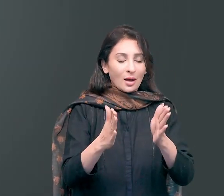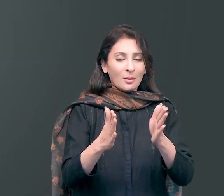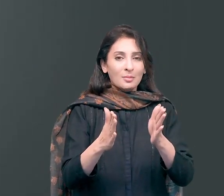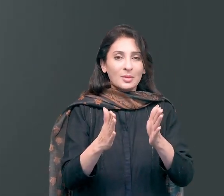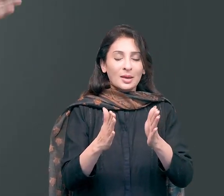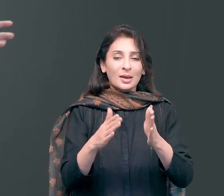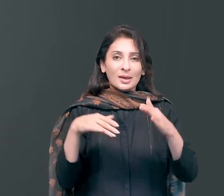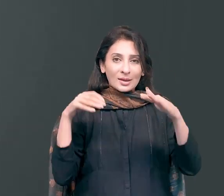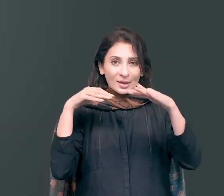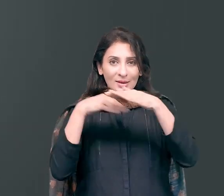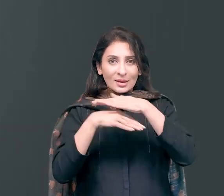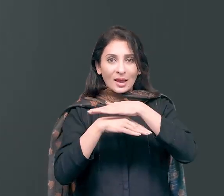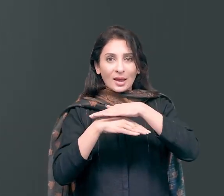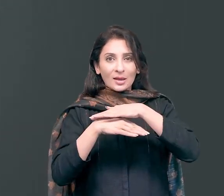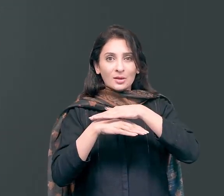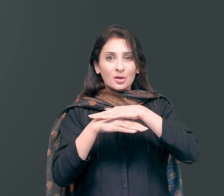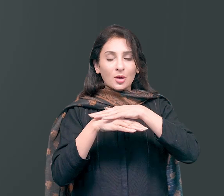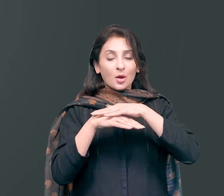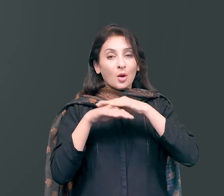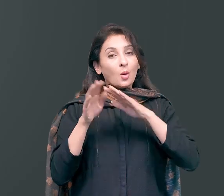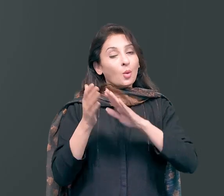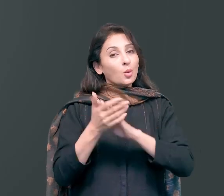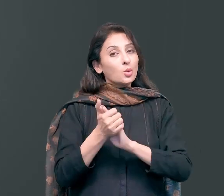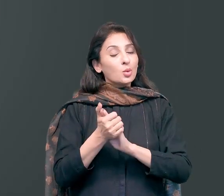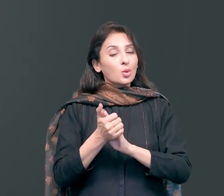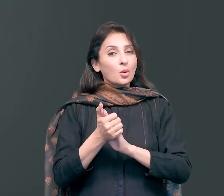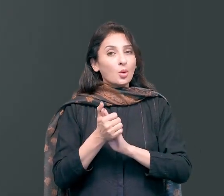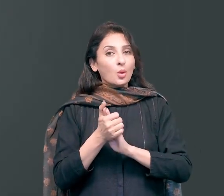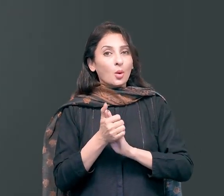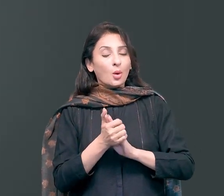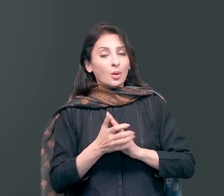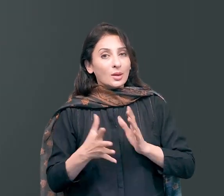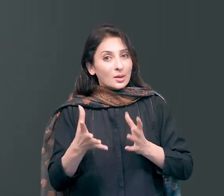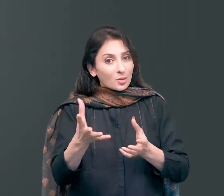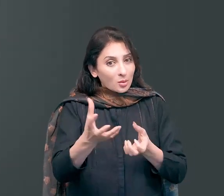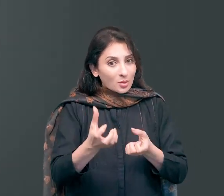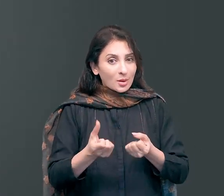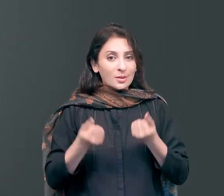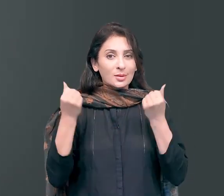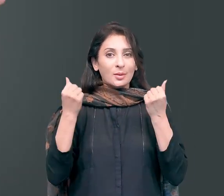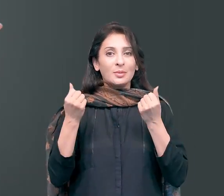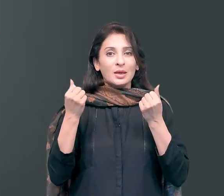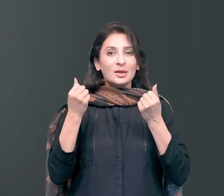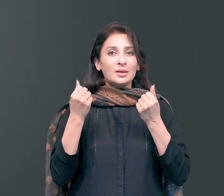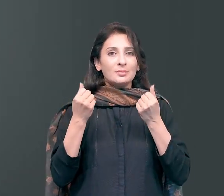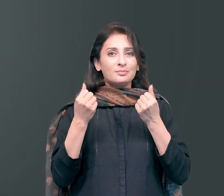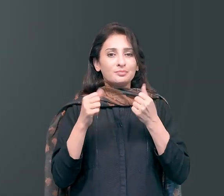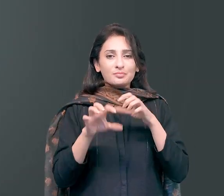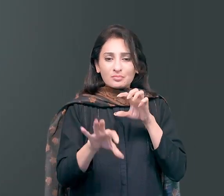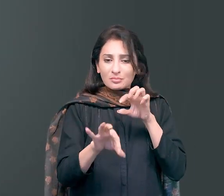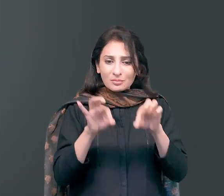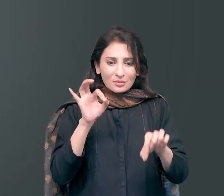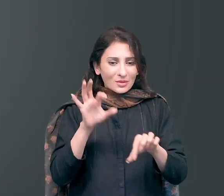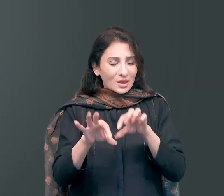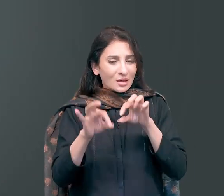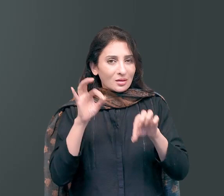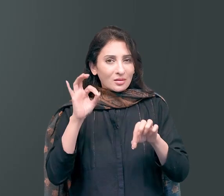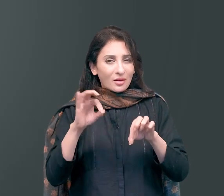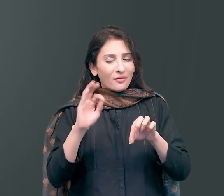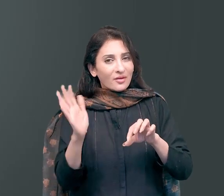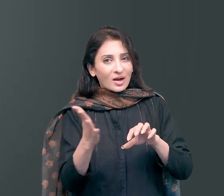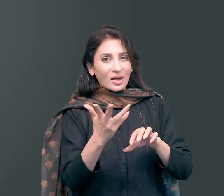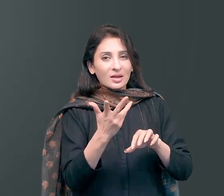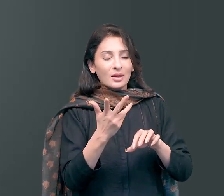وہ بھی نمائندگی کلی نہیں ملی، وہ بھی انتخابات کا اصول جو کہ تھا وہ بعد ازاں متعارف ہوا۔ 1892